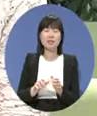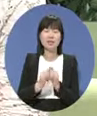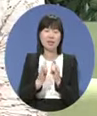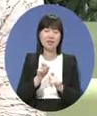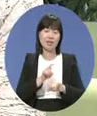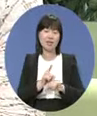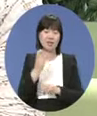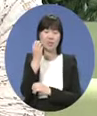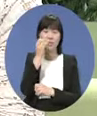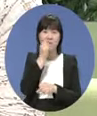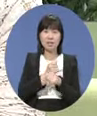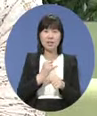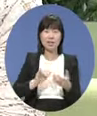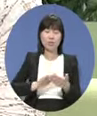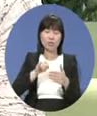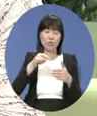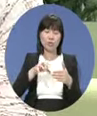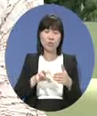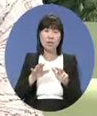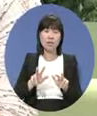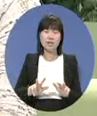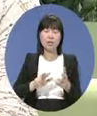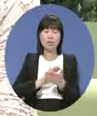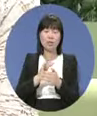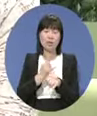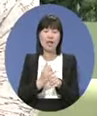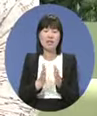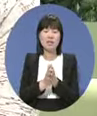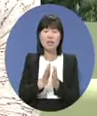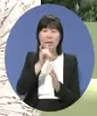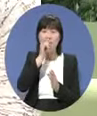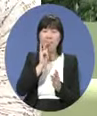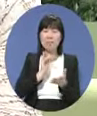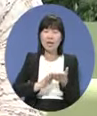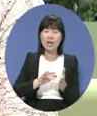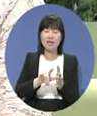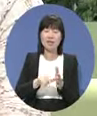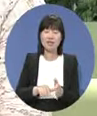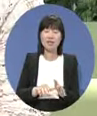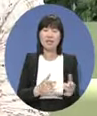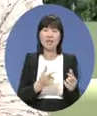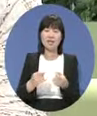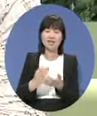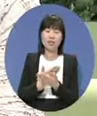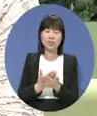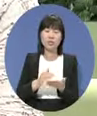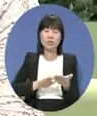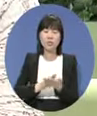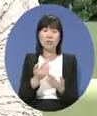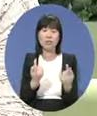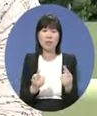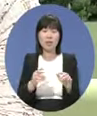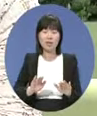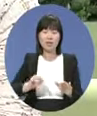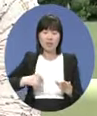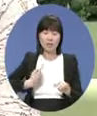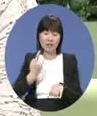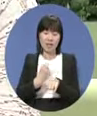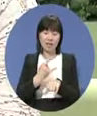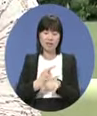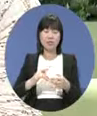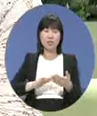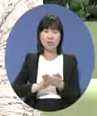아주 기초가 되어지는 놀이들 중에서도 이제 놀이가 이제 시작이 돼요. 그런데 이때는 같이 나누는 놀이보다 는 이제 혼자서 하는